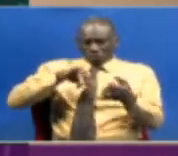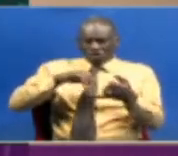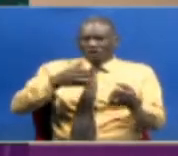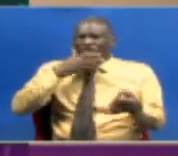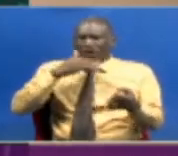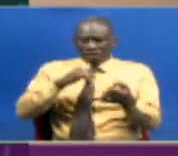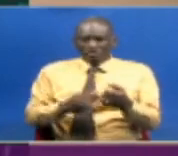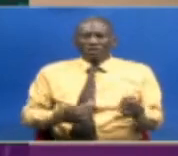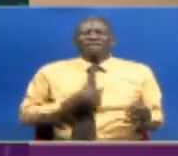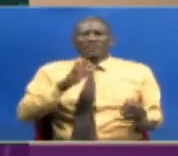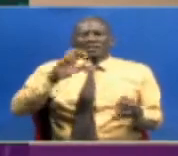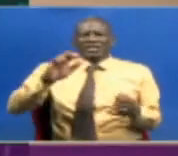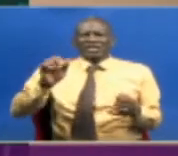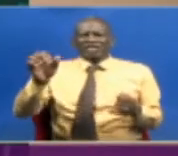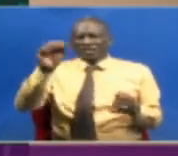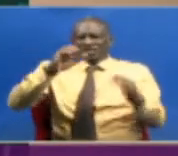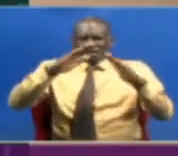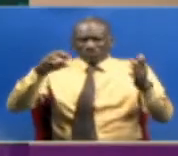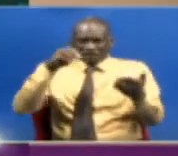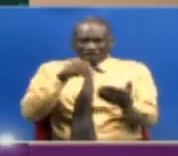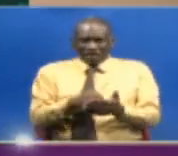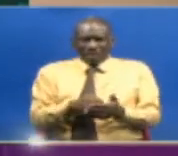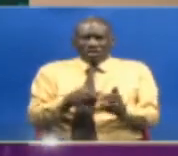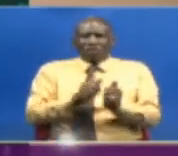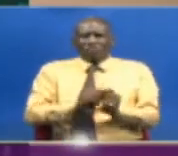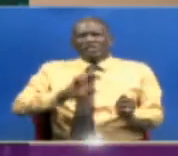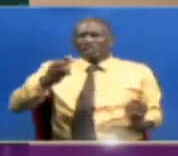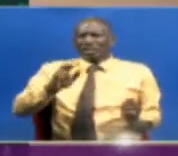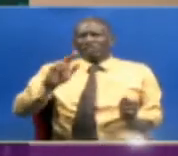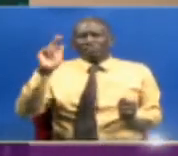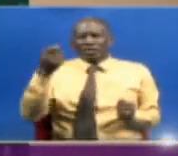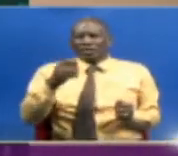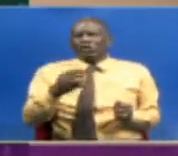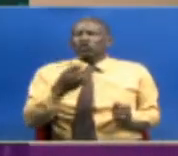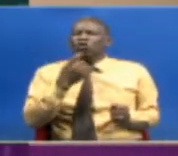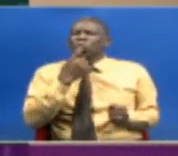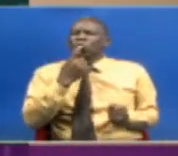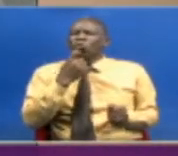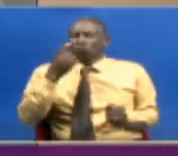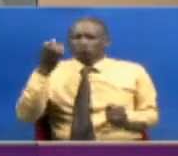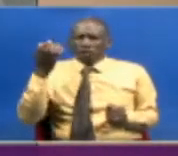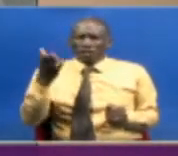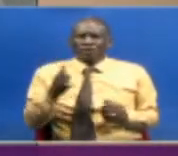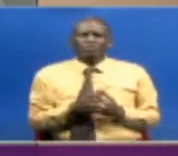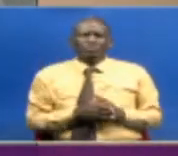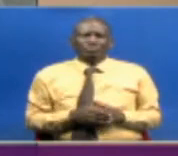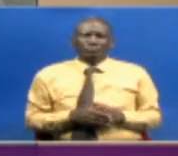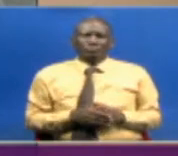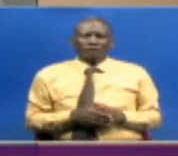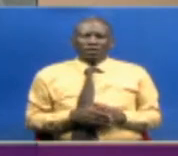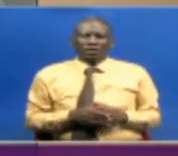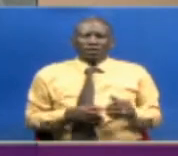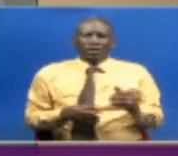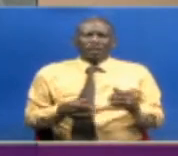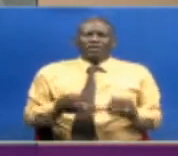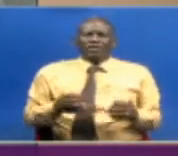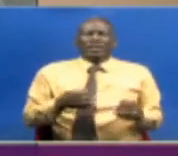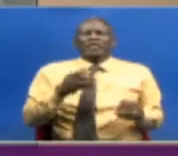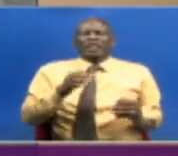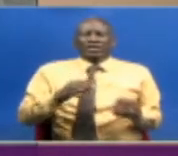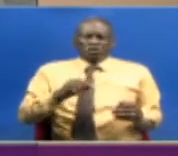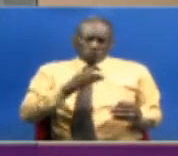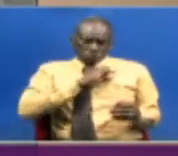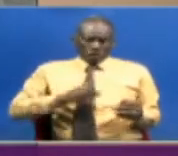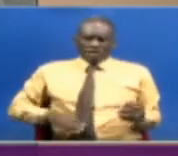huo Kenya ikiwa chini ya utawala wa rais wa pili, Daniel Toroitich Arap Moi. Hayati Elizabeth, japo alikuwa